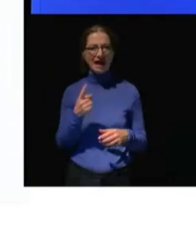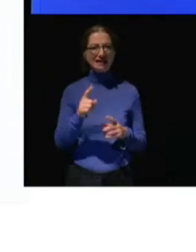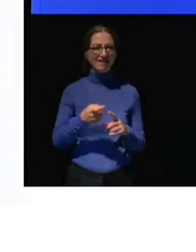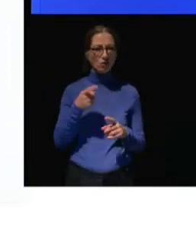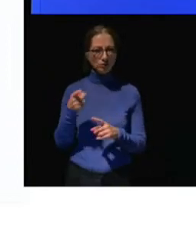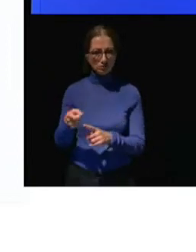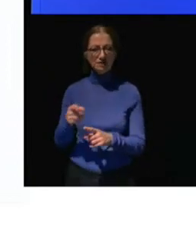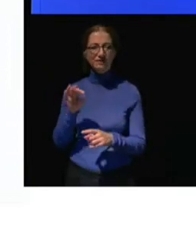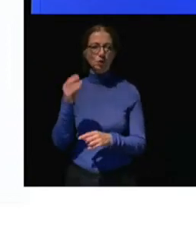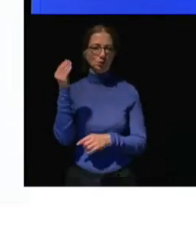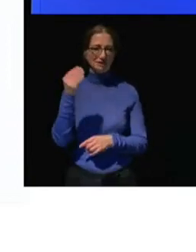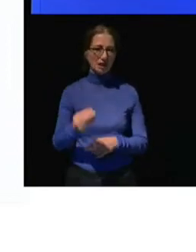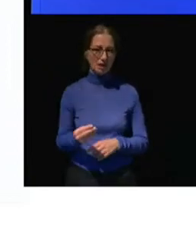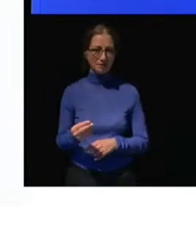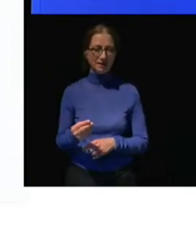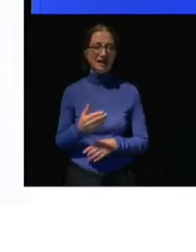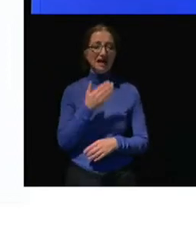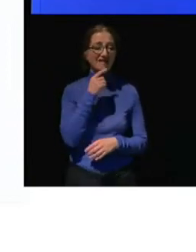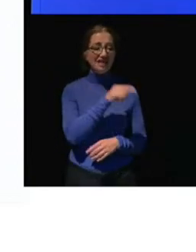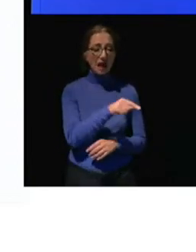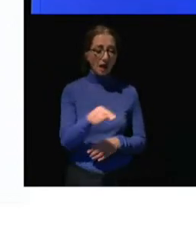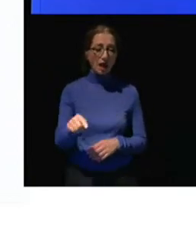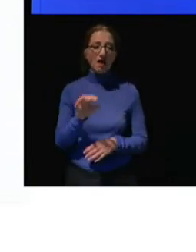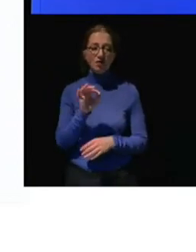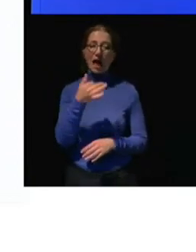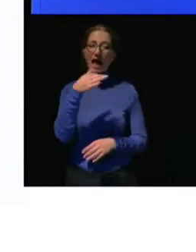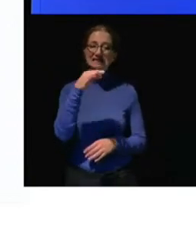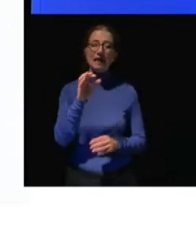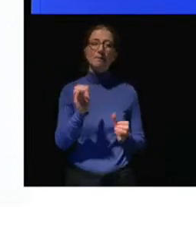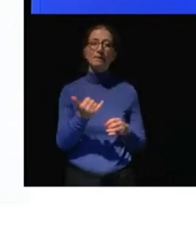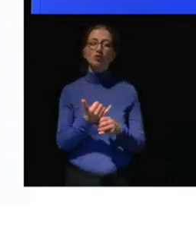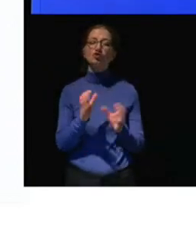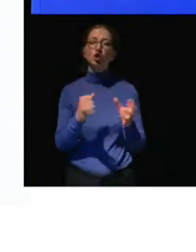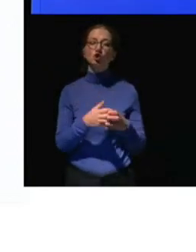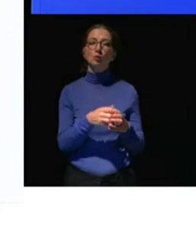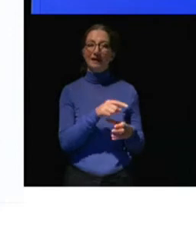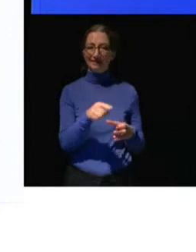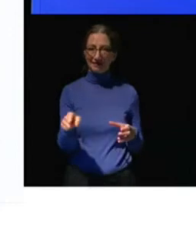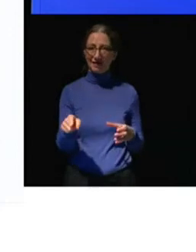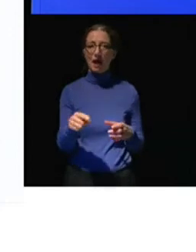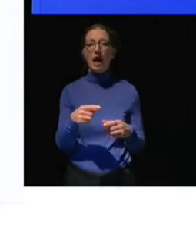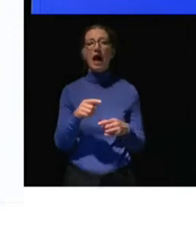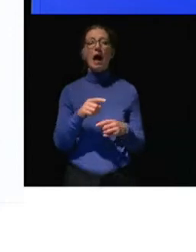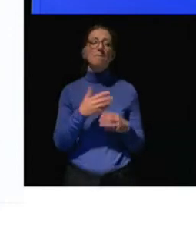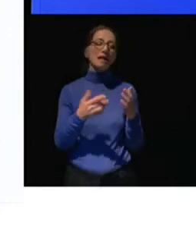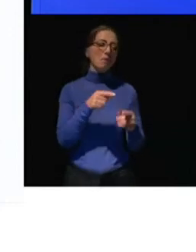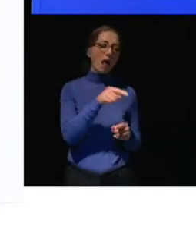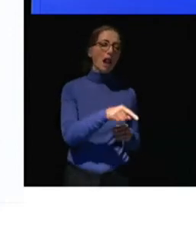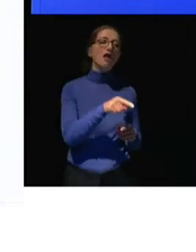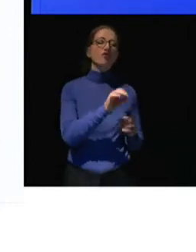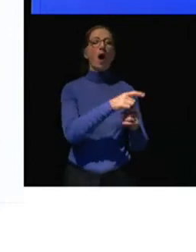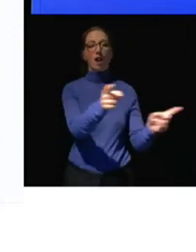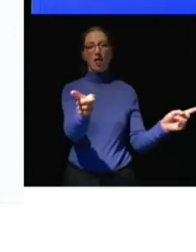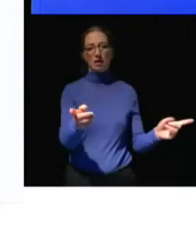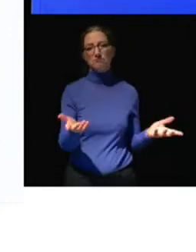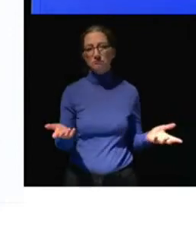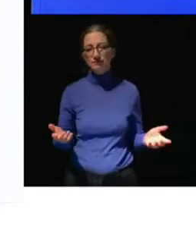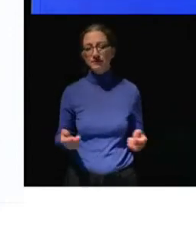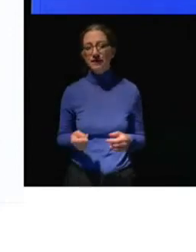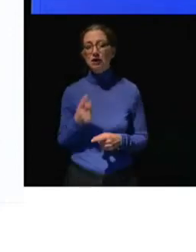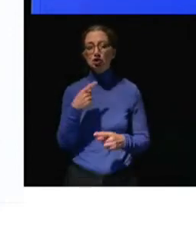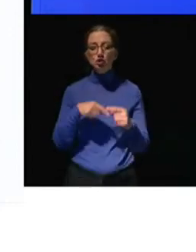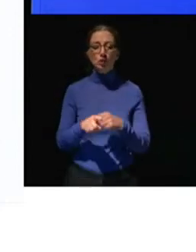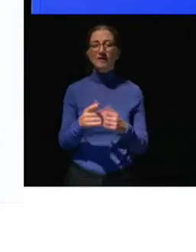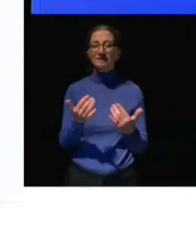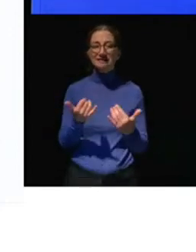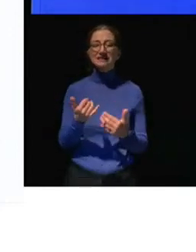für KünstlerInnen. Also viele sind für einzelne Berufsgruppen ausgerichtet, manche gelten auch für alle. Der Zugang ist für angestellte und